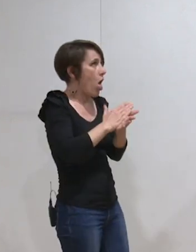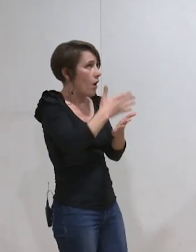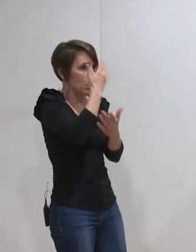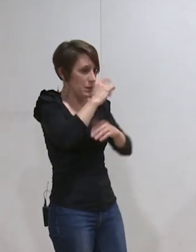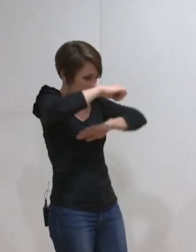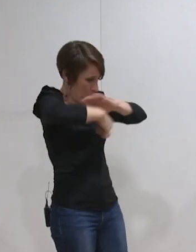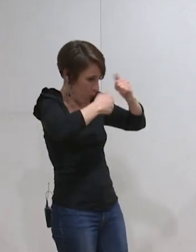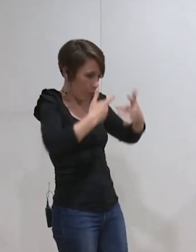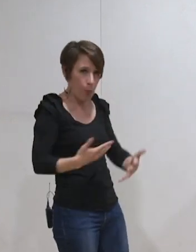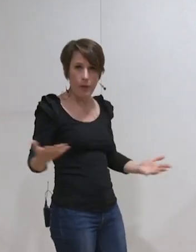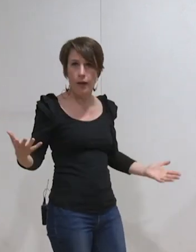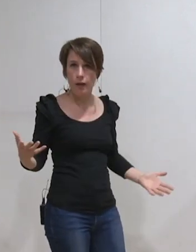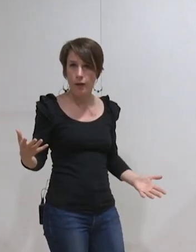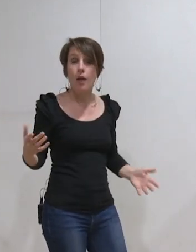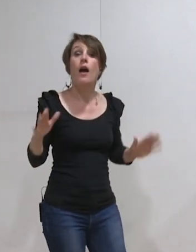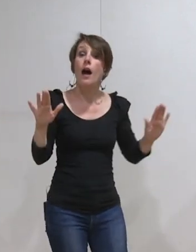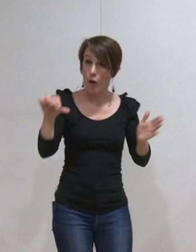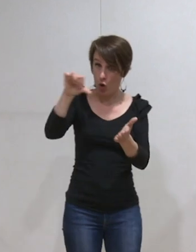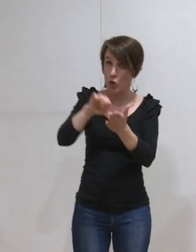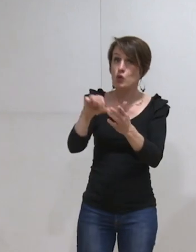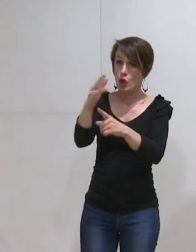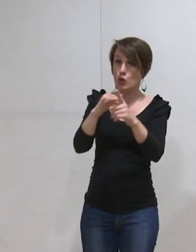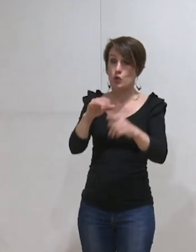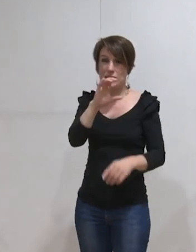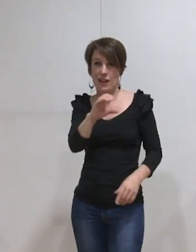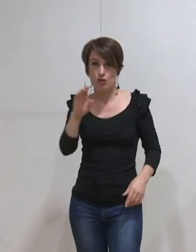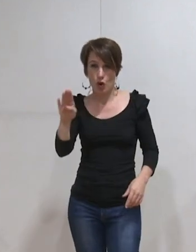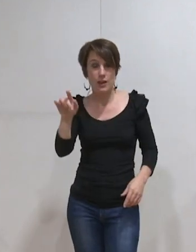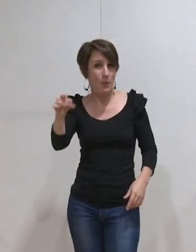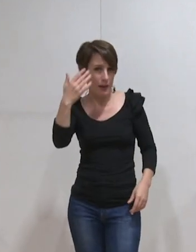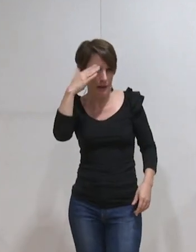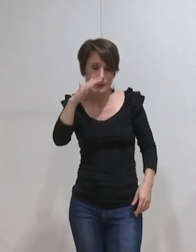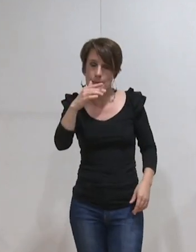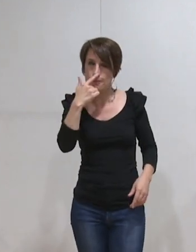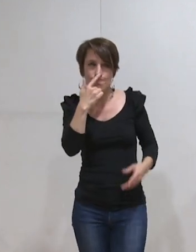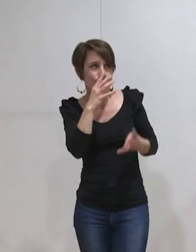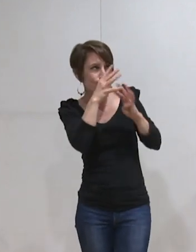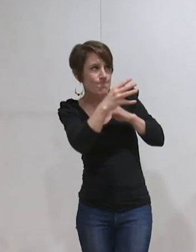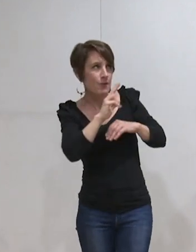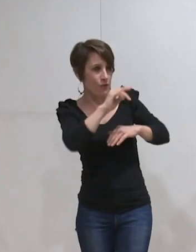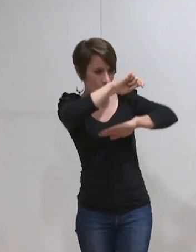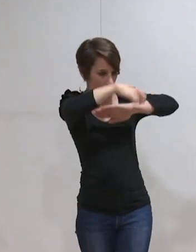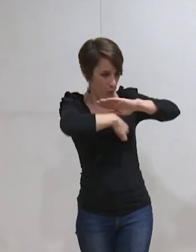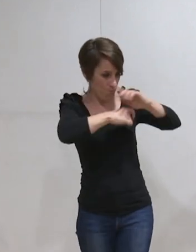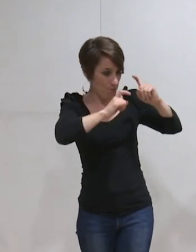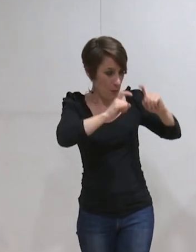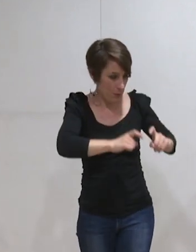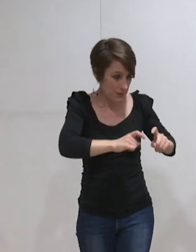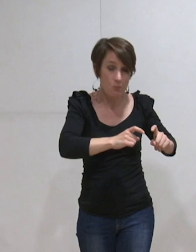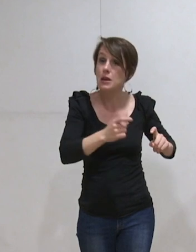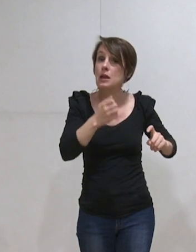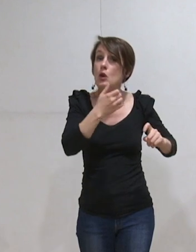ce qu'il sait le centre social Chorier Beria c'est que visiblement ce sera une baisse nous nous ne savons pas de quelle proportion